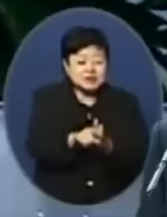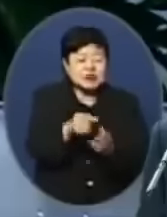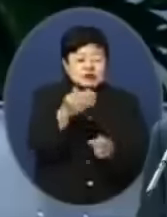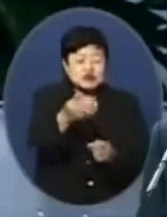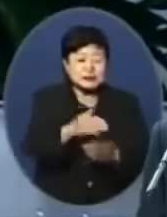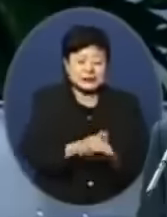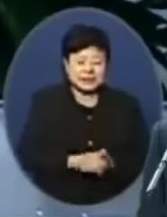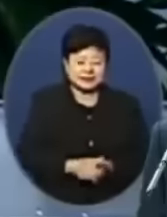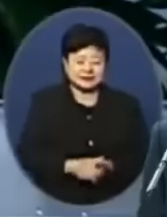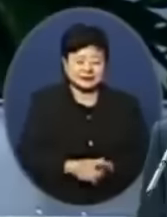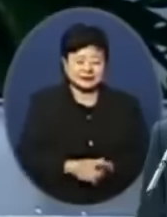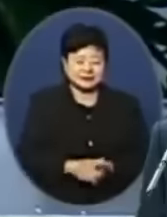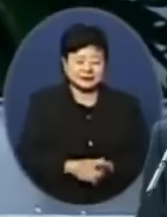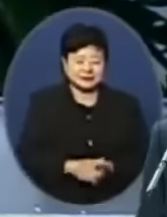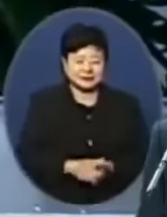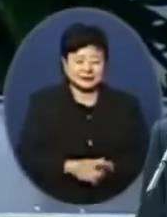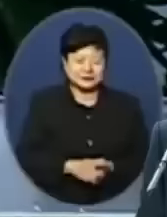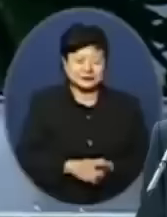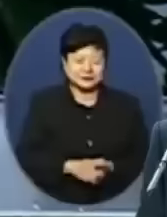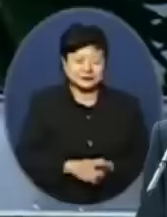주시는 것입니다.